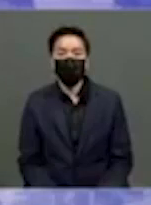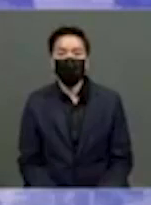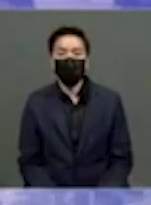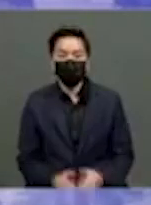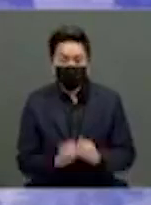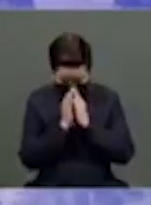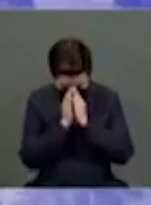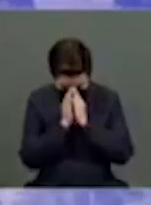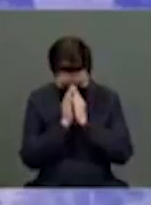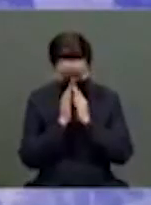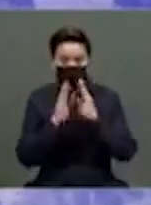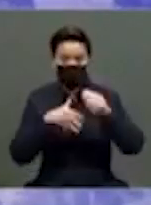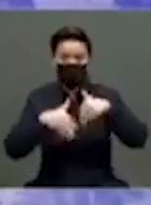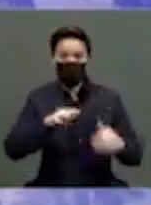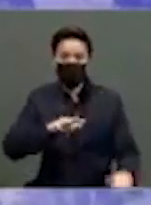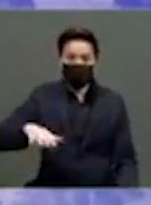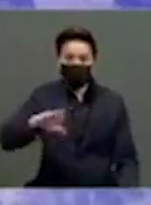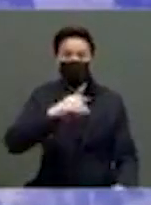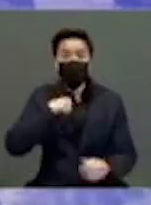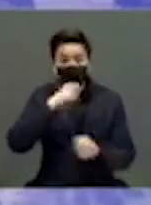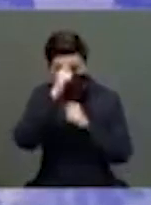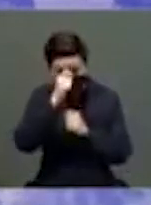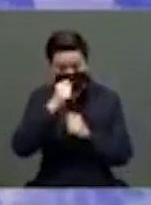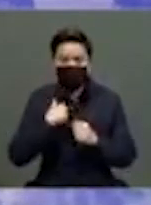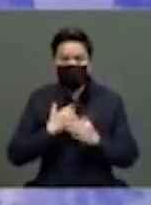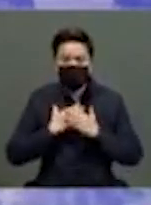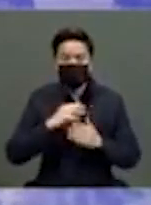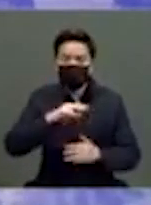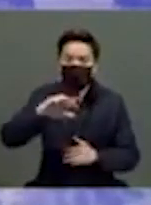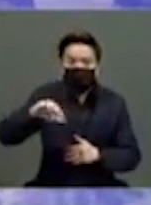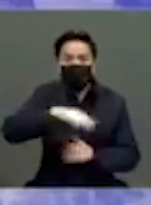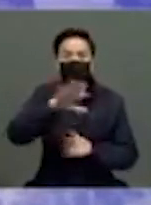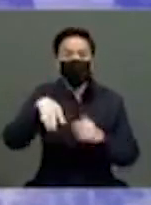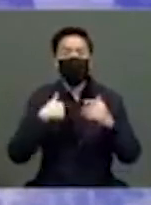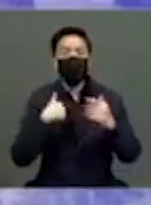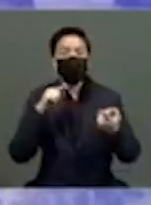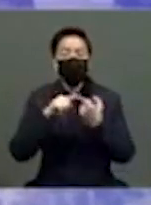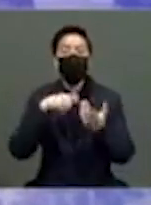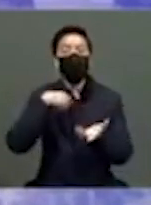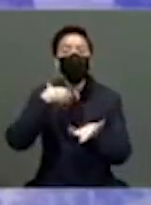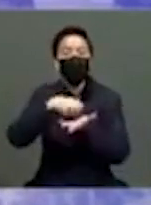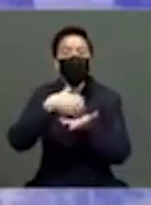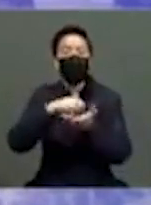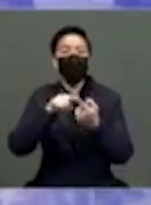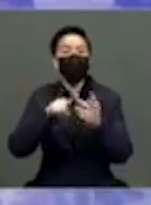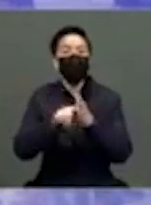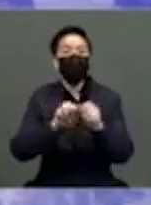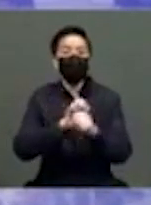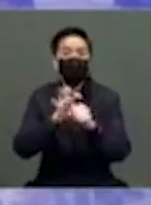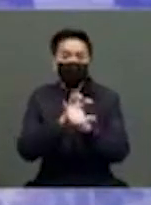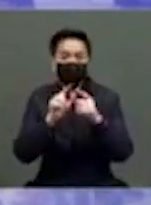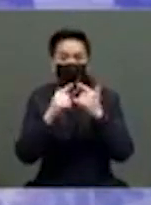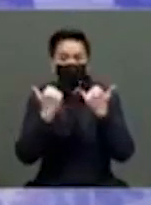ครับกับสวัสดีครับพี่น้องประชาชนที่เคารพรักทุกท่านครับมาพบกันอีกครั้งนึงนะครับกับการรายงานสถานการณ์โกวิทนาทีน